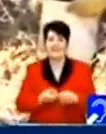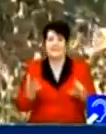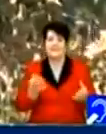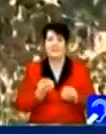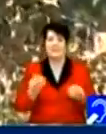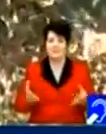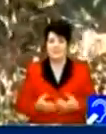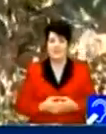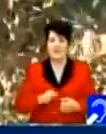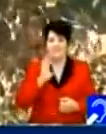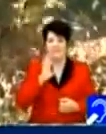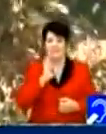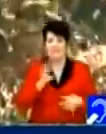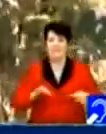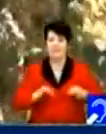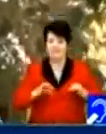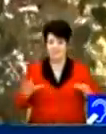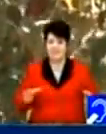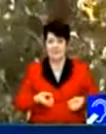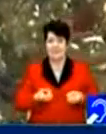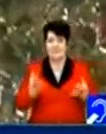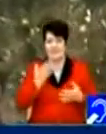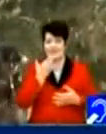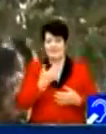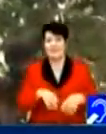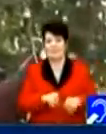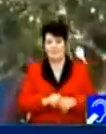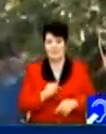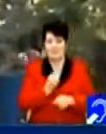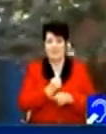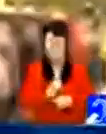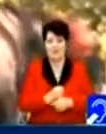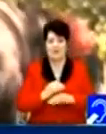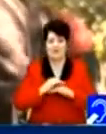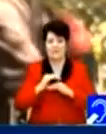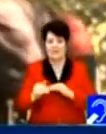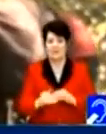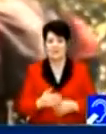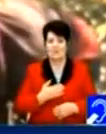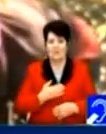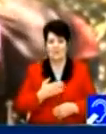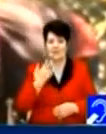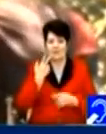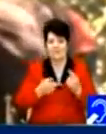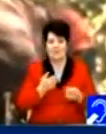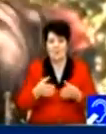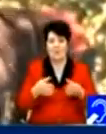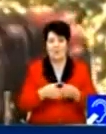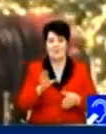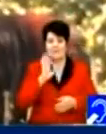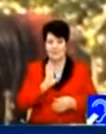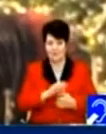satul Șeptelici, femeile își sărbătoresc Ziua Internațională tot prin munca de pe câmp. Noi suntem un colectiv de doamne